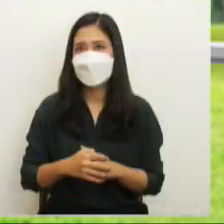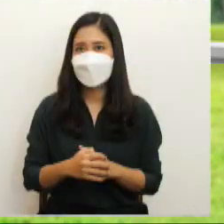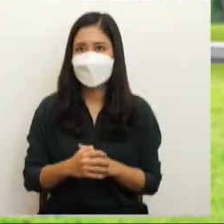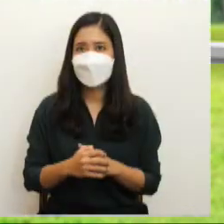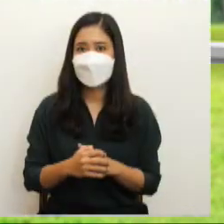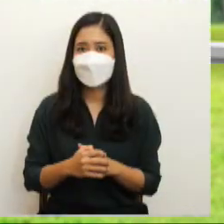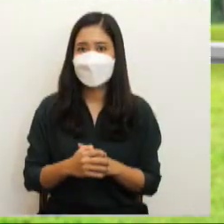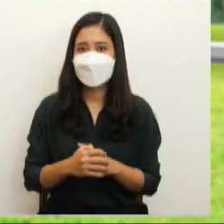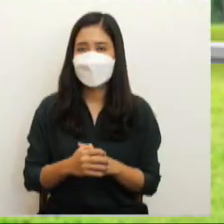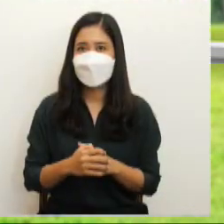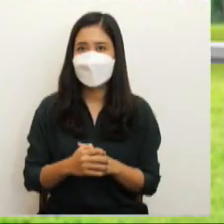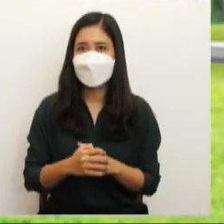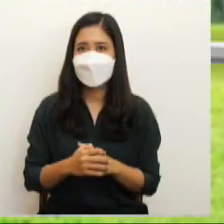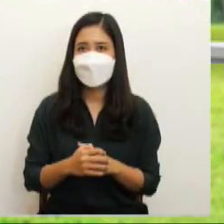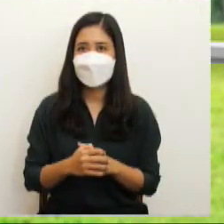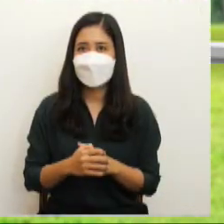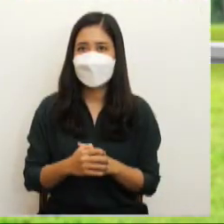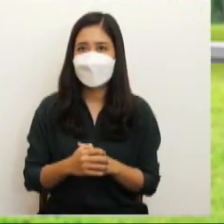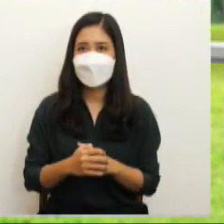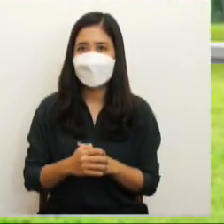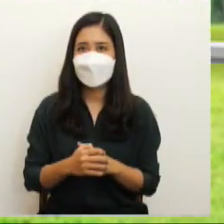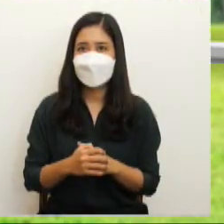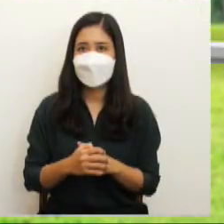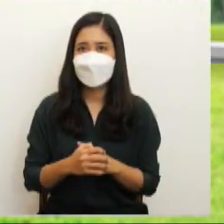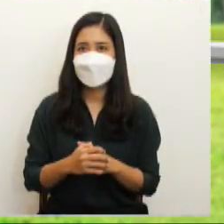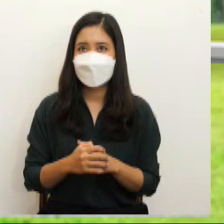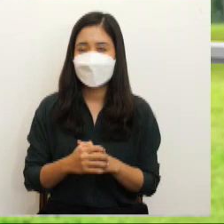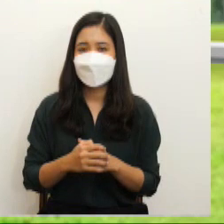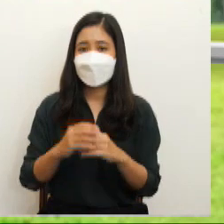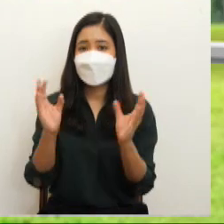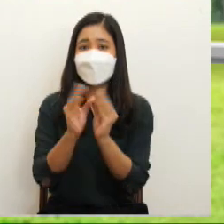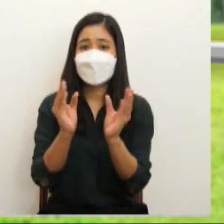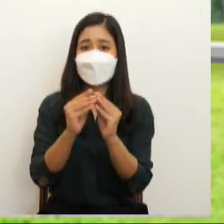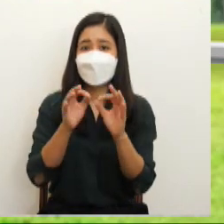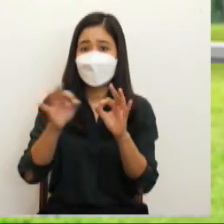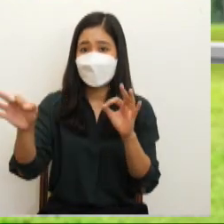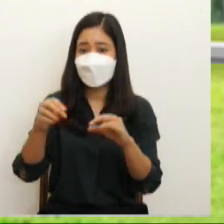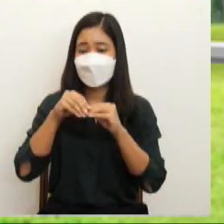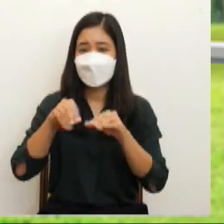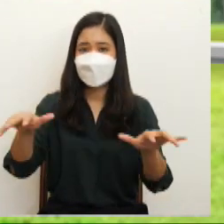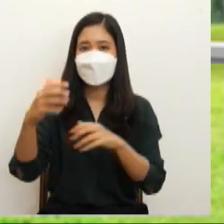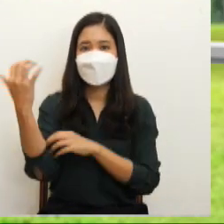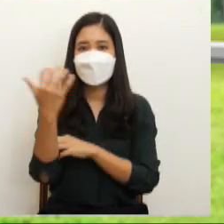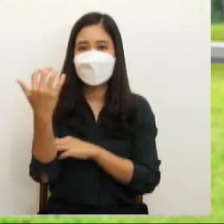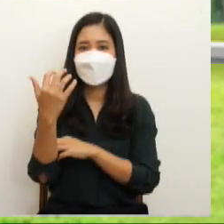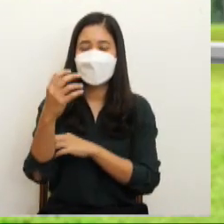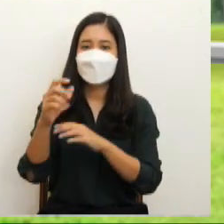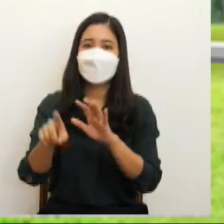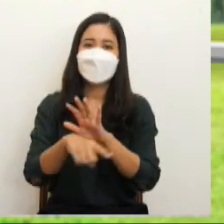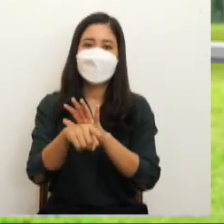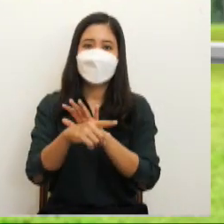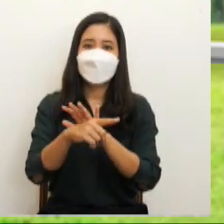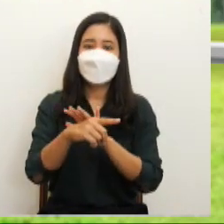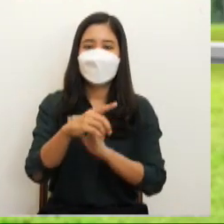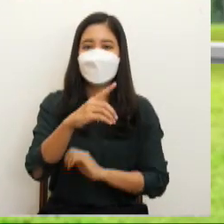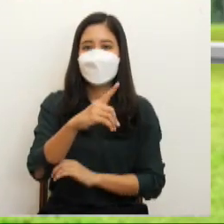านด้านการจัดการศึกษาขั้นพื้นฐานค่ะ รูปแบบของการประชุมทางไกลนะคะและออกอากาศทางสถานีโทรทัศน์การศึกษาทางไกลผ่